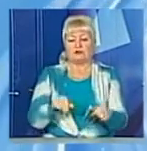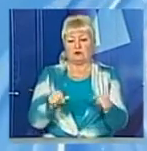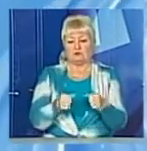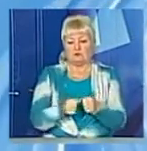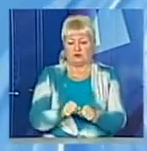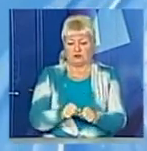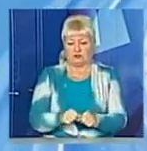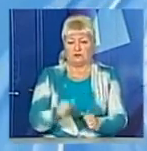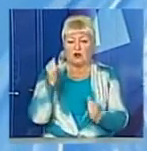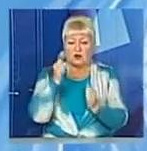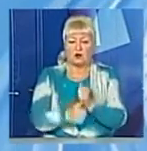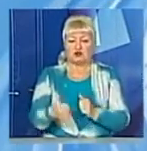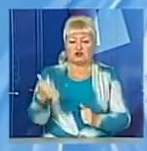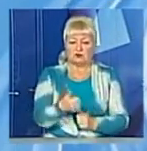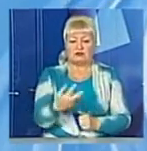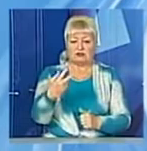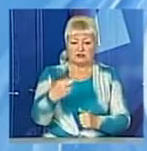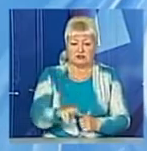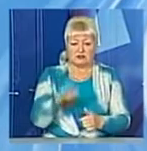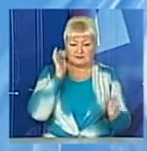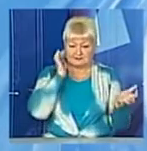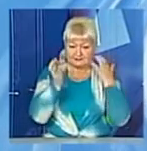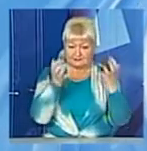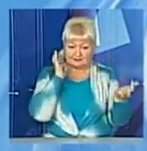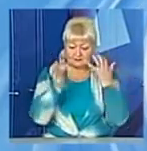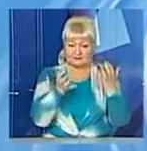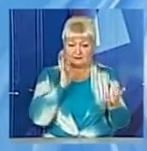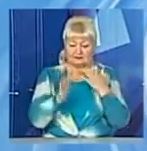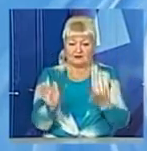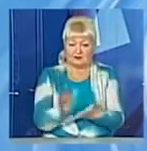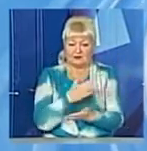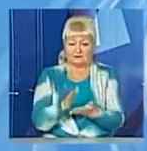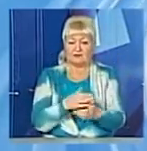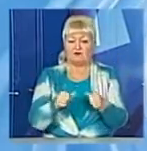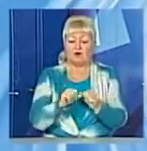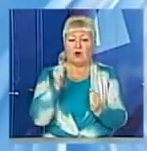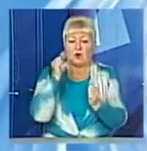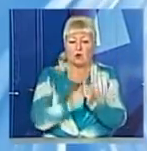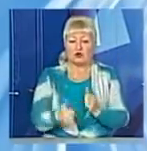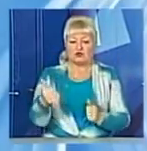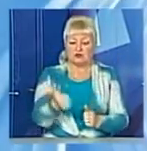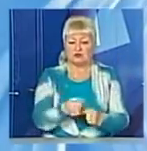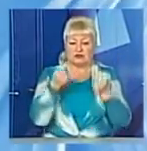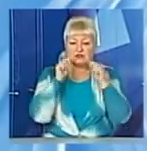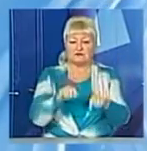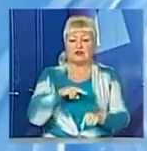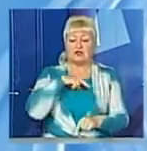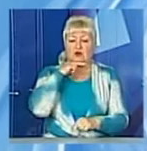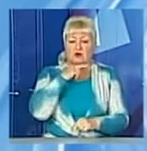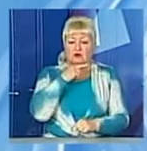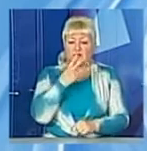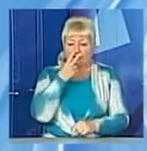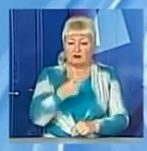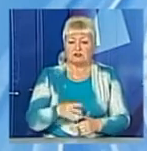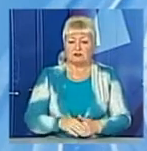воші. Кожного тижня я вивожу воші. Кожного тижня. От зверніть увагу, будь ласка, від тих